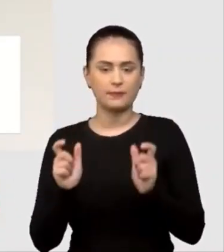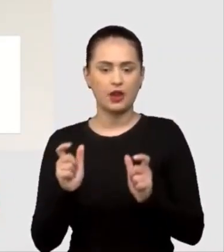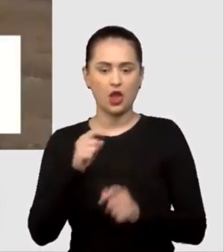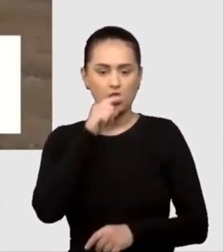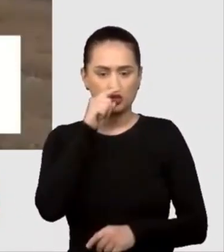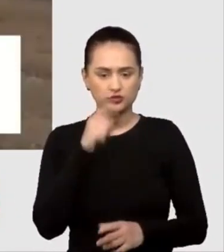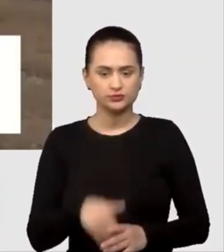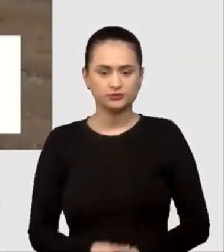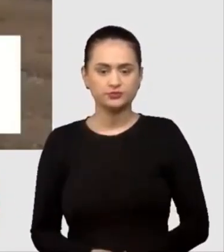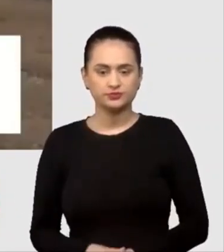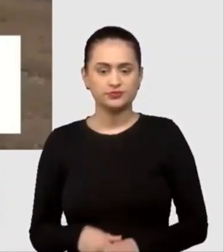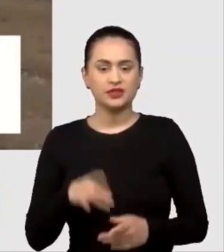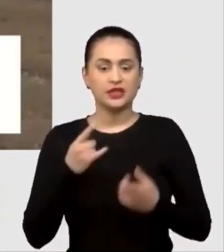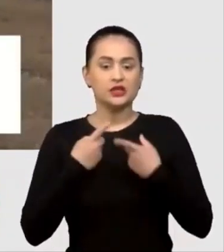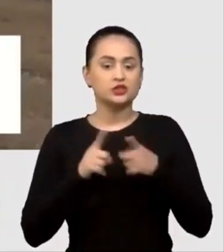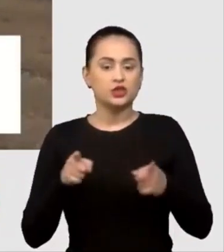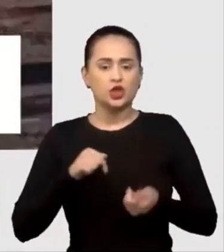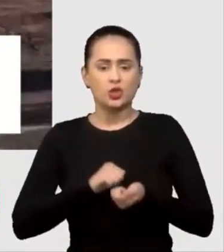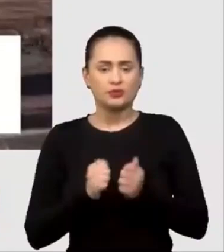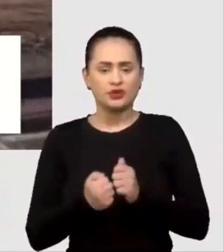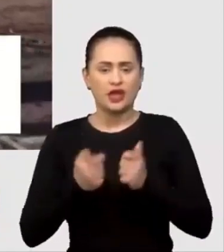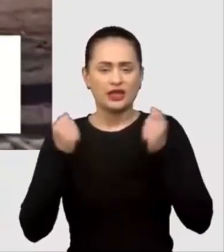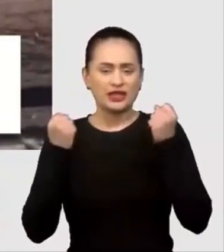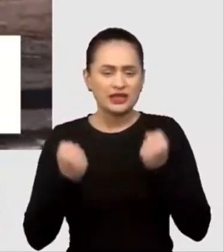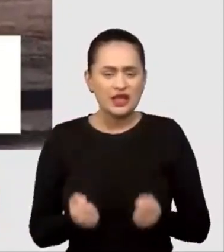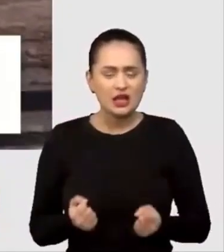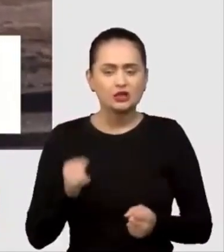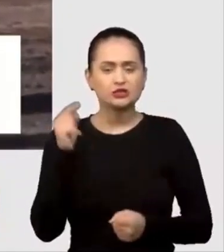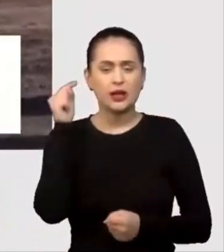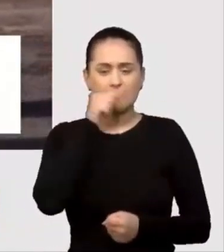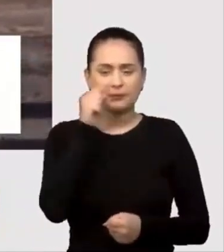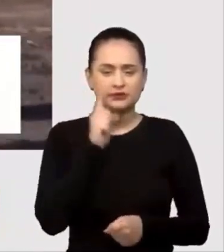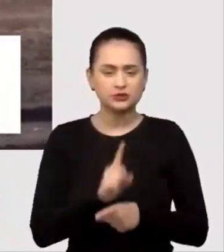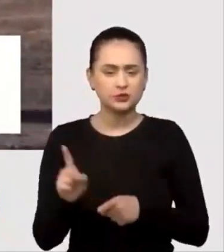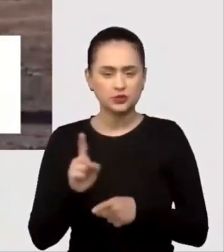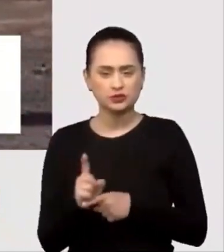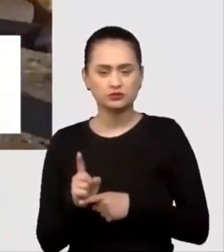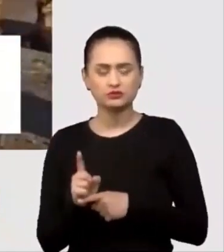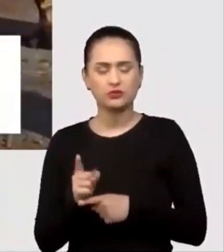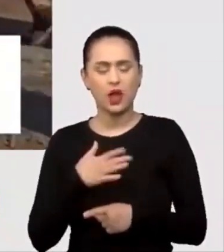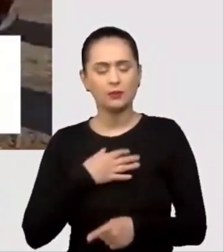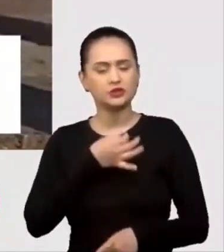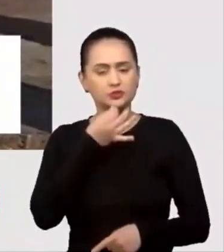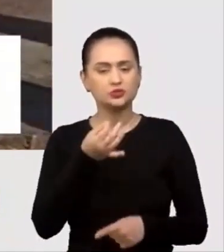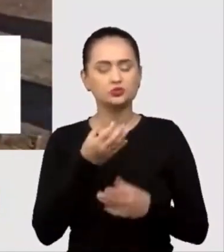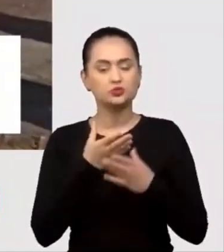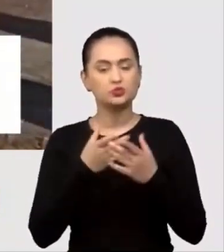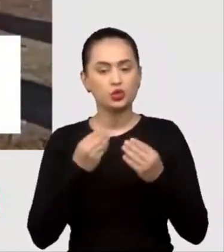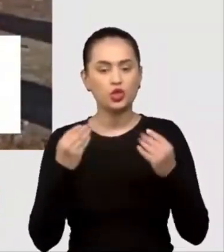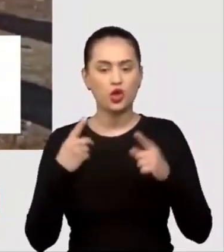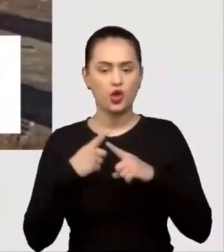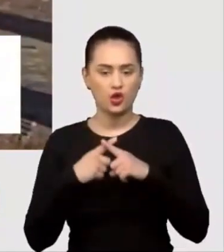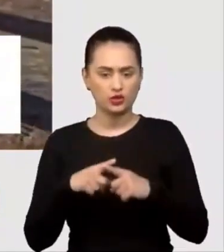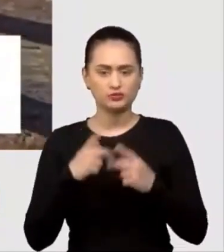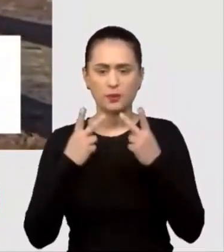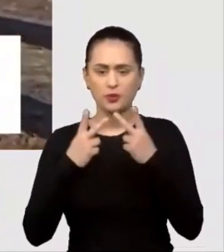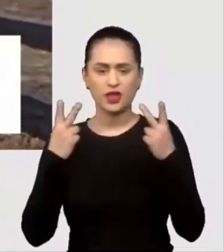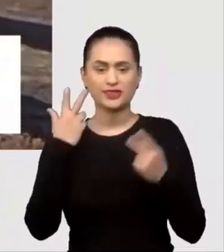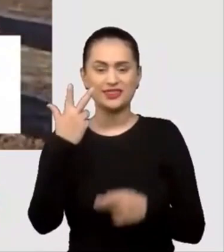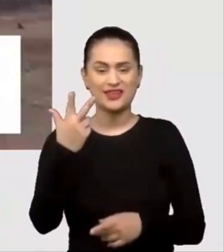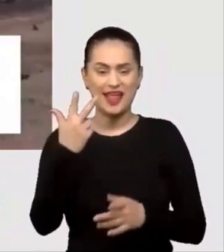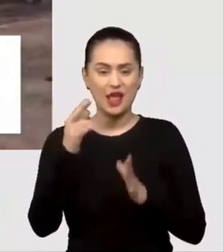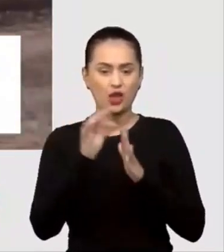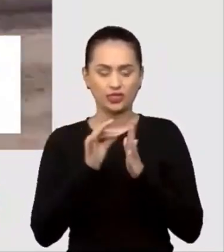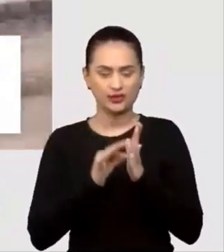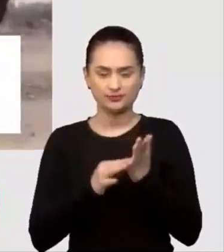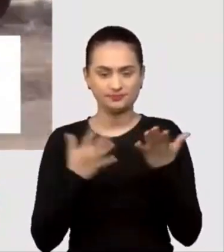міста. Попри важкі бої, кругову оборону та відсутність постачання, ми постійно наголошували на 3 найважливіших для нас умовах,